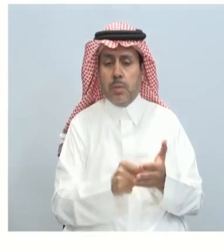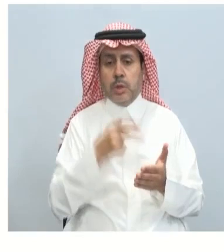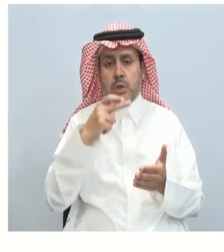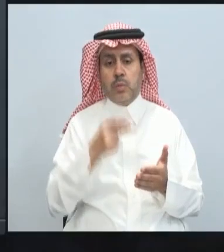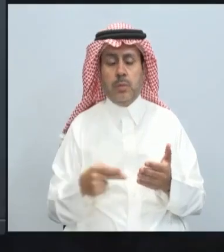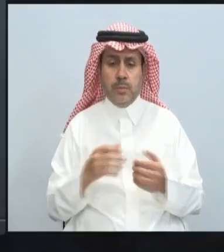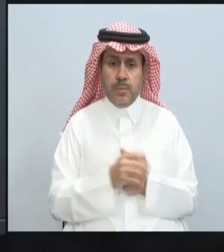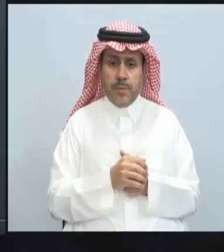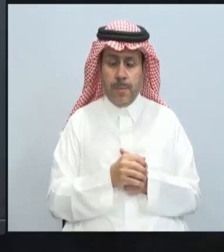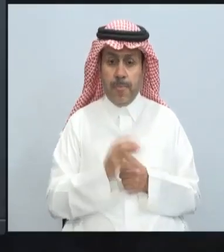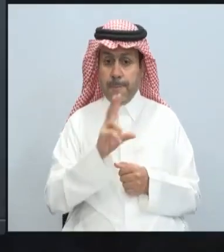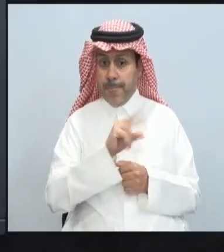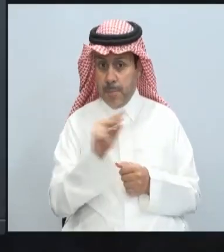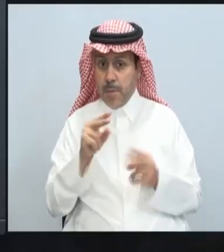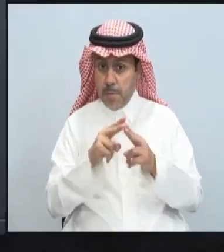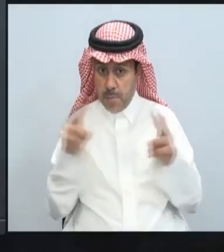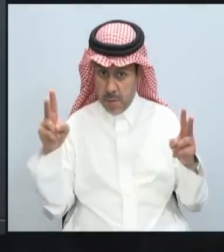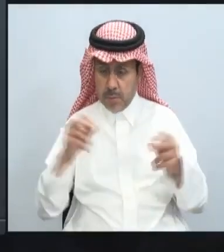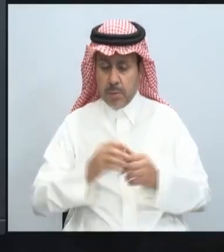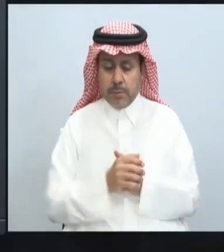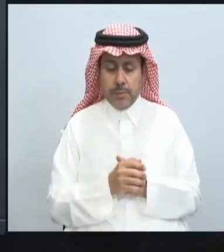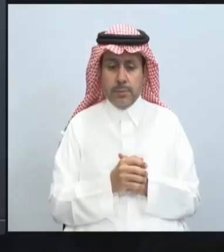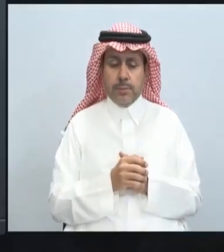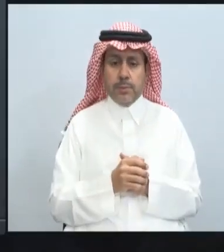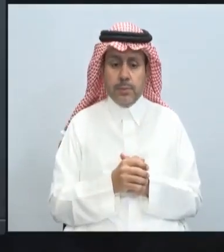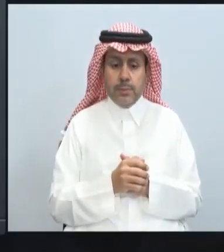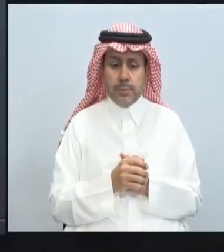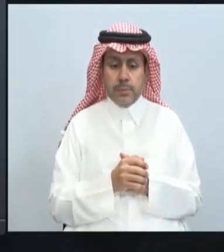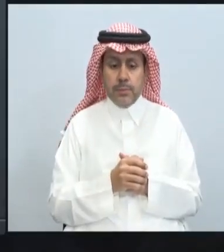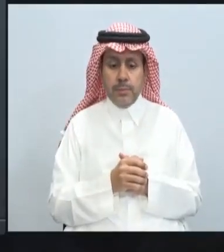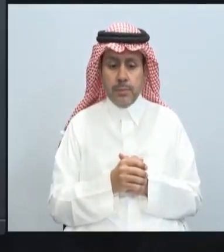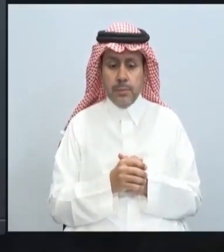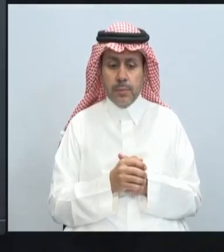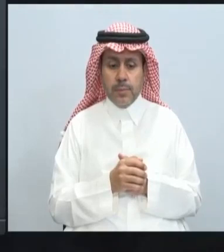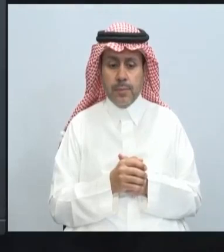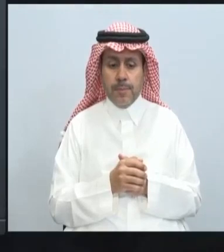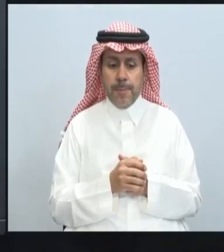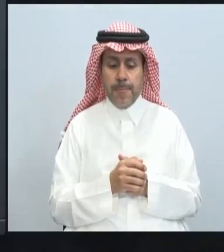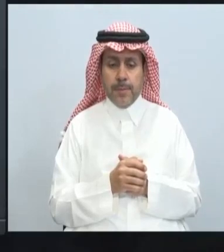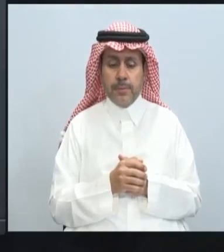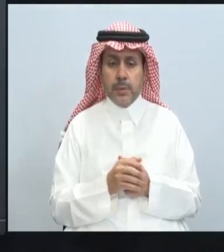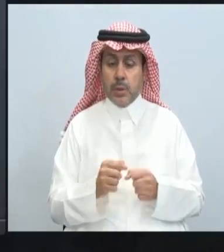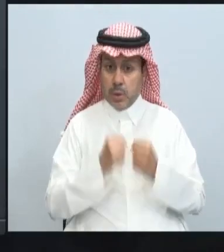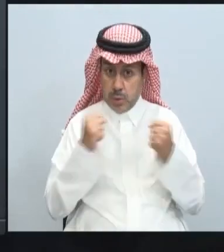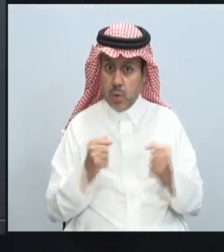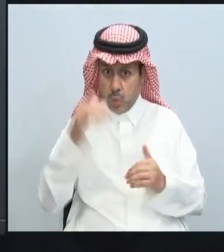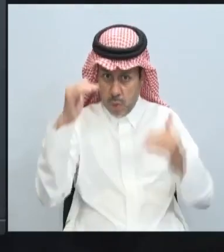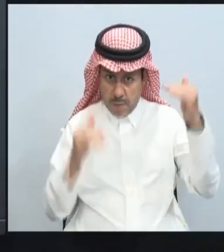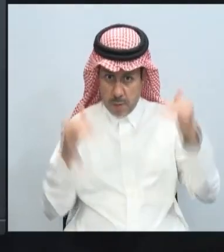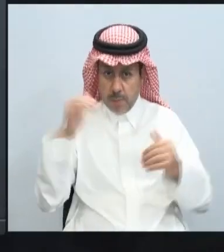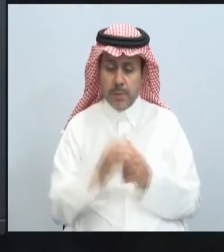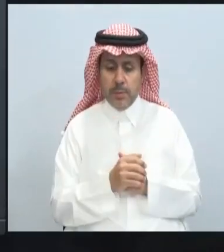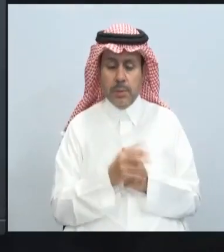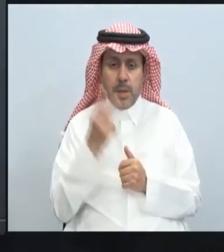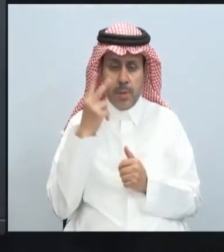وذكرنا امثله على ذلك من خلال ما استمعت اليه قبل قليل تستطيع التفرقه بين